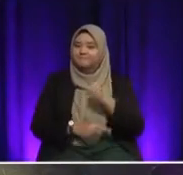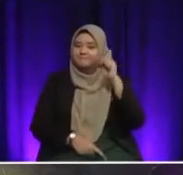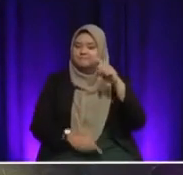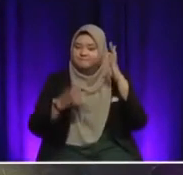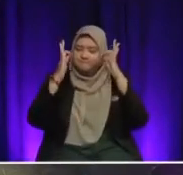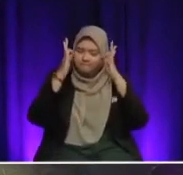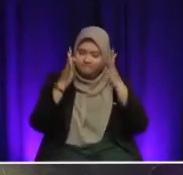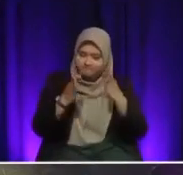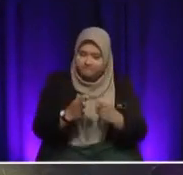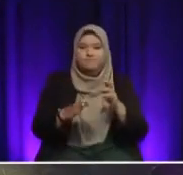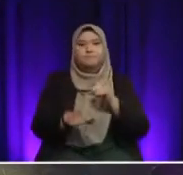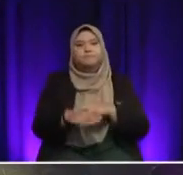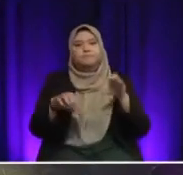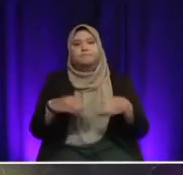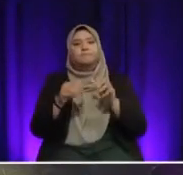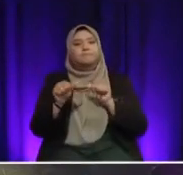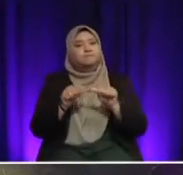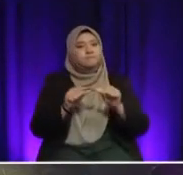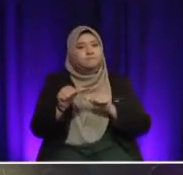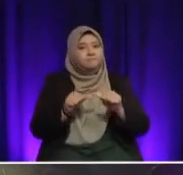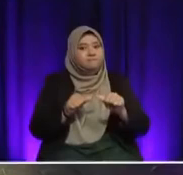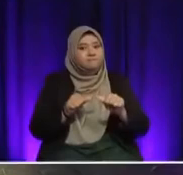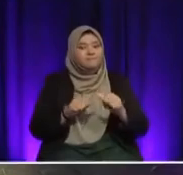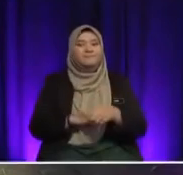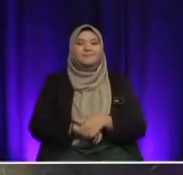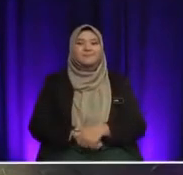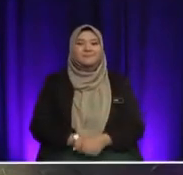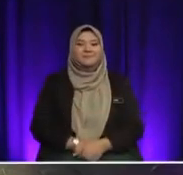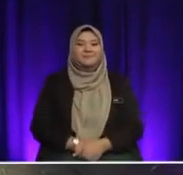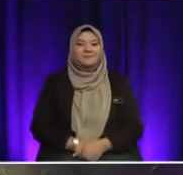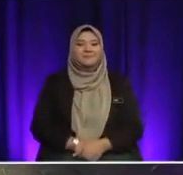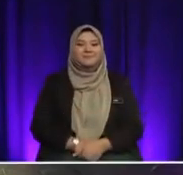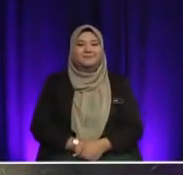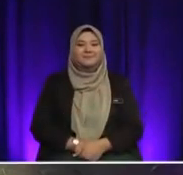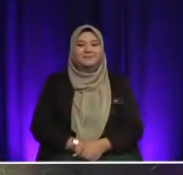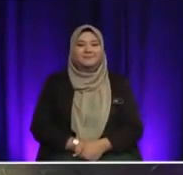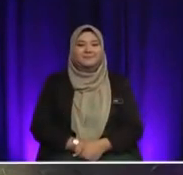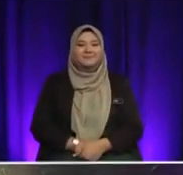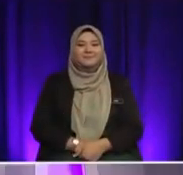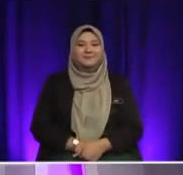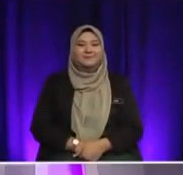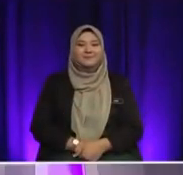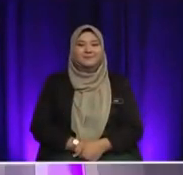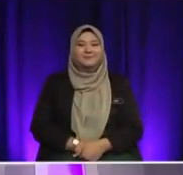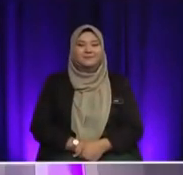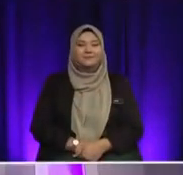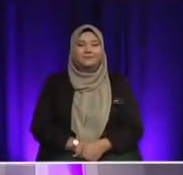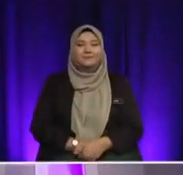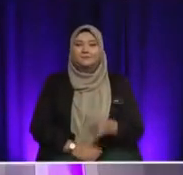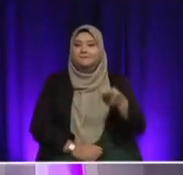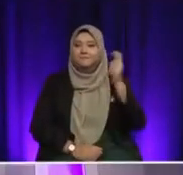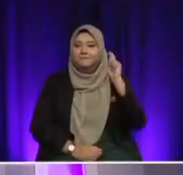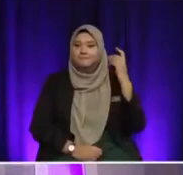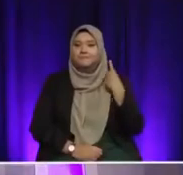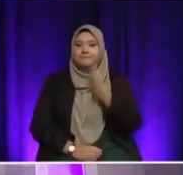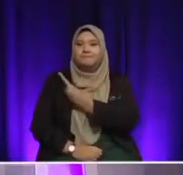penting, kerana ini akan membantu murid-murid menjawab peperiksaan yang akan datang. Baiklah, kita telah pun membincangkan subtopik